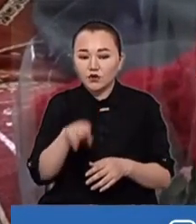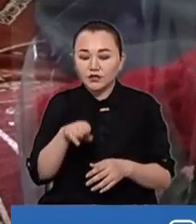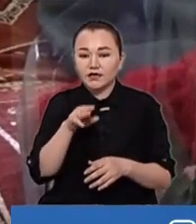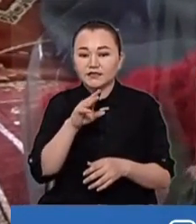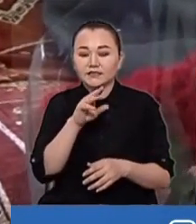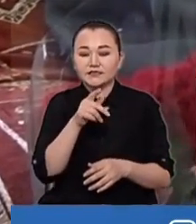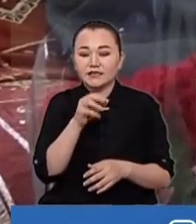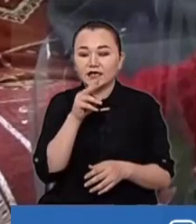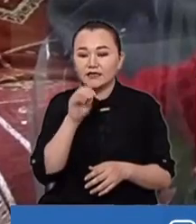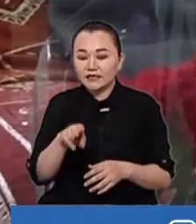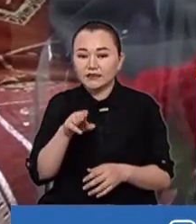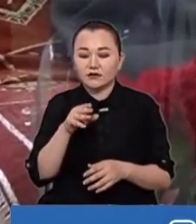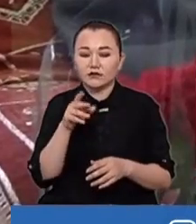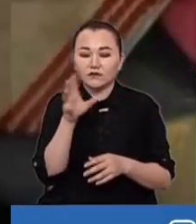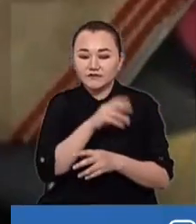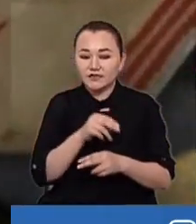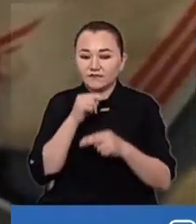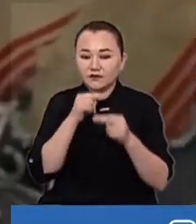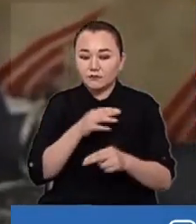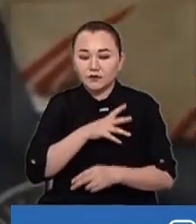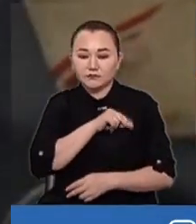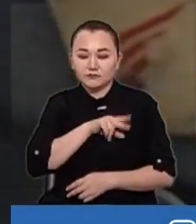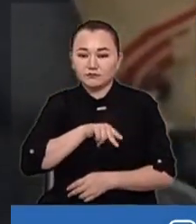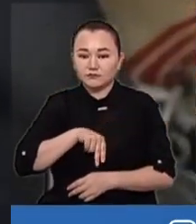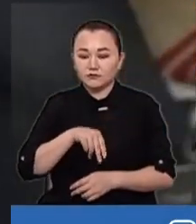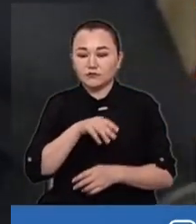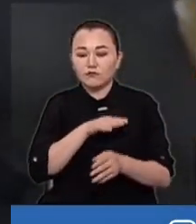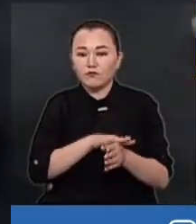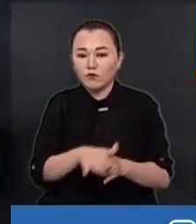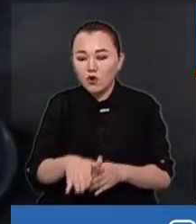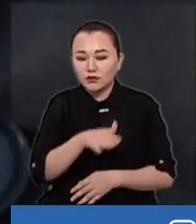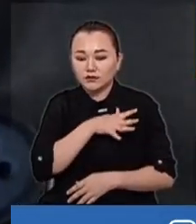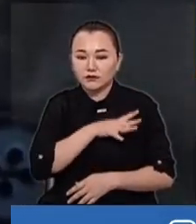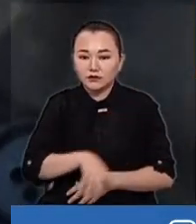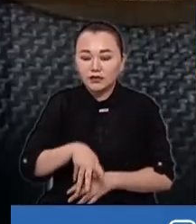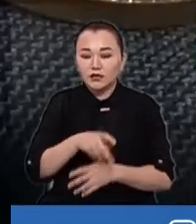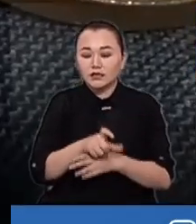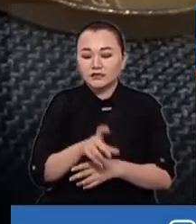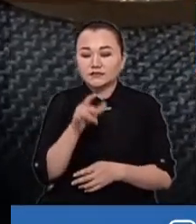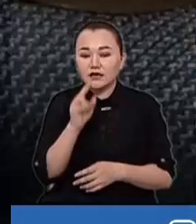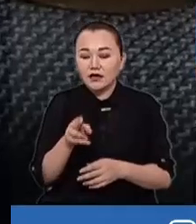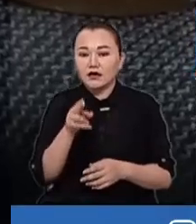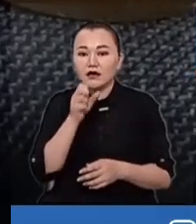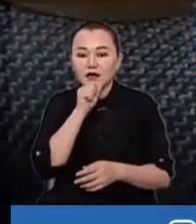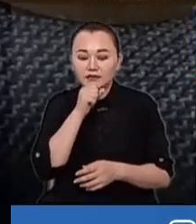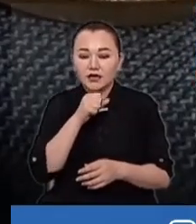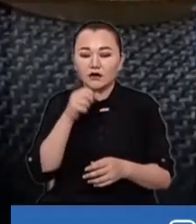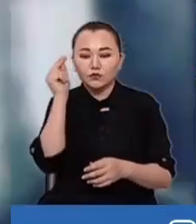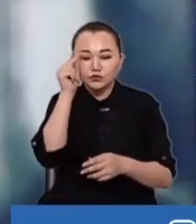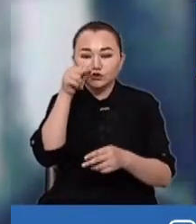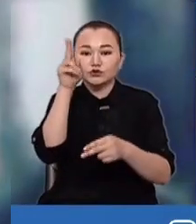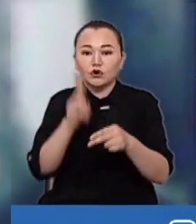өтеген. Ерлігі еленбей қалмады. Омырауы медаль орденге толы. Ысқақ атамыз соғыстан кейін оқуын